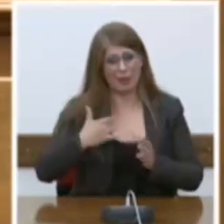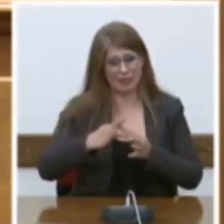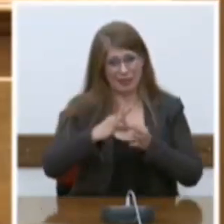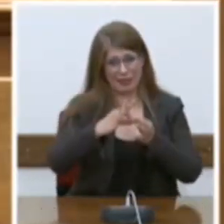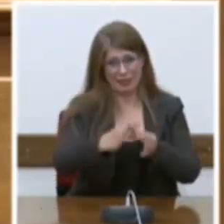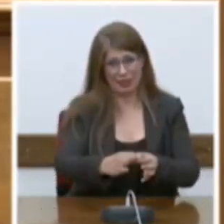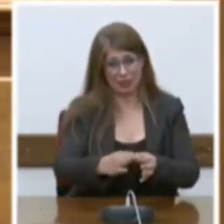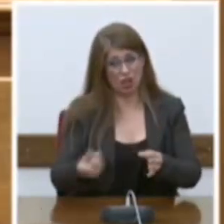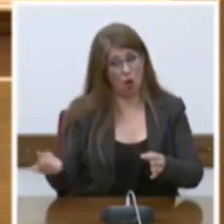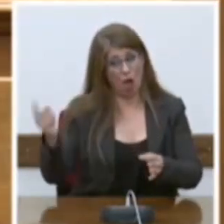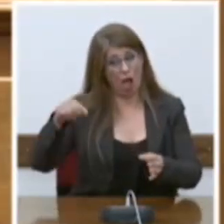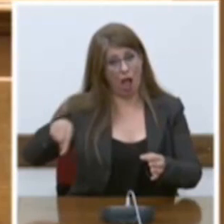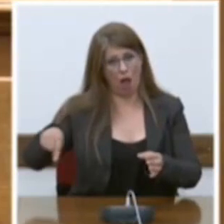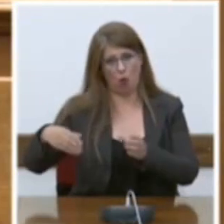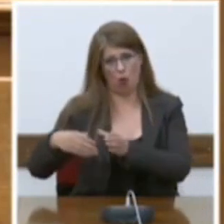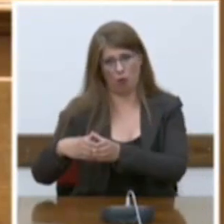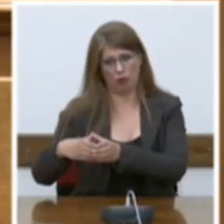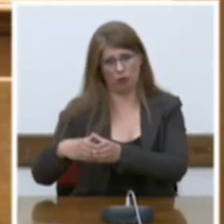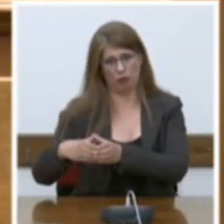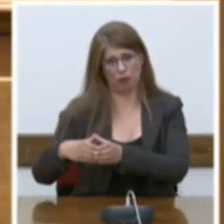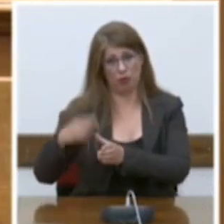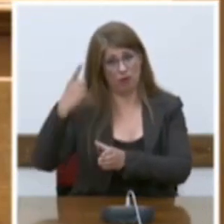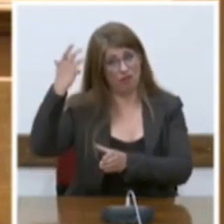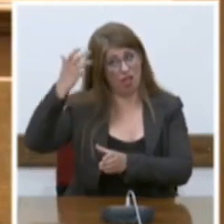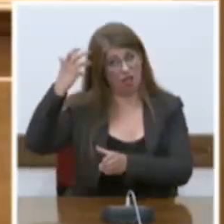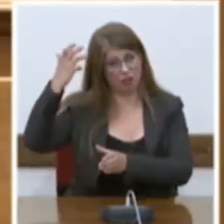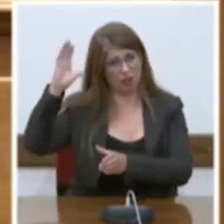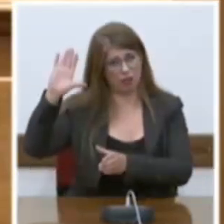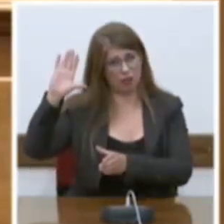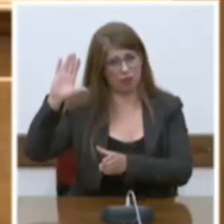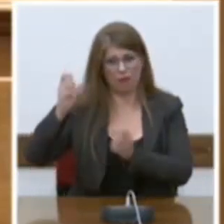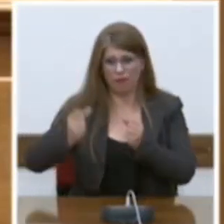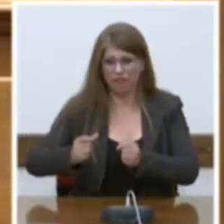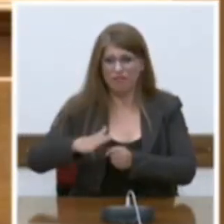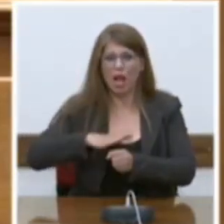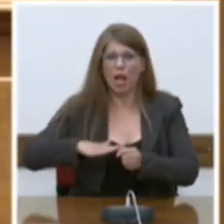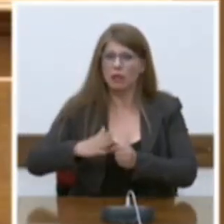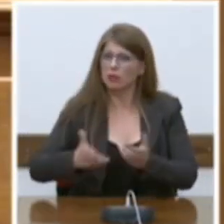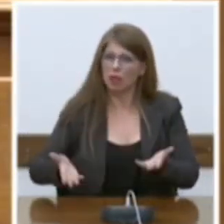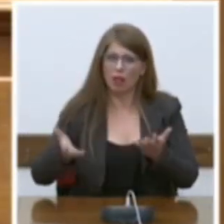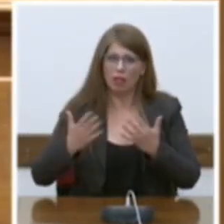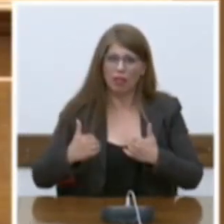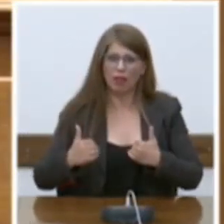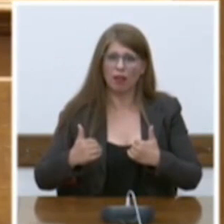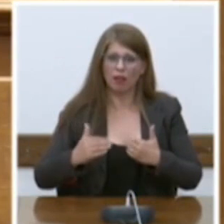ενός άλλου κόμματος, εικασία τόσο αβάσιμη όσο και παρελκυστική.